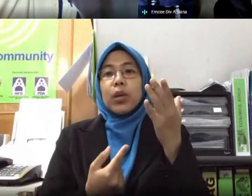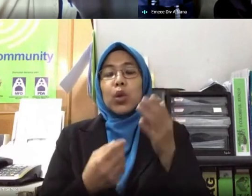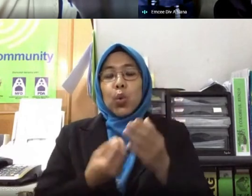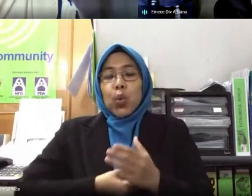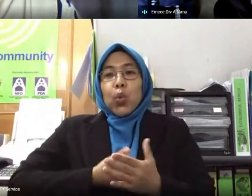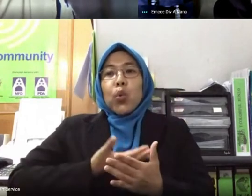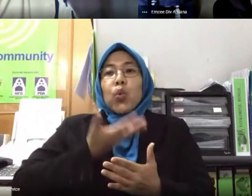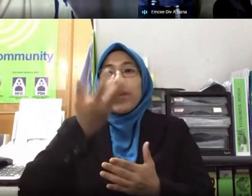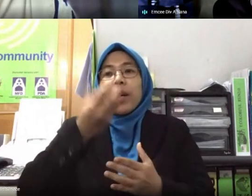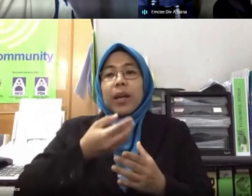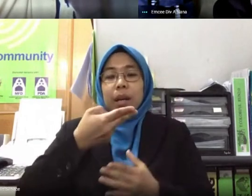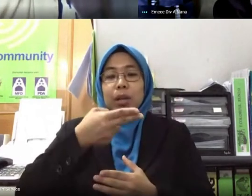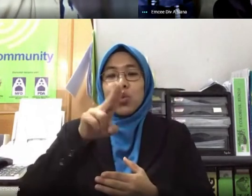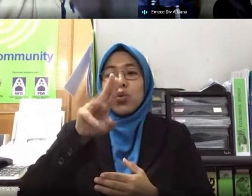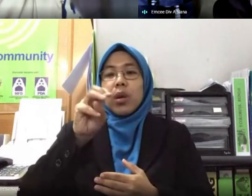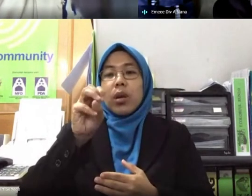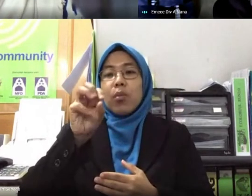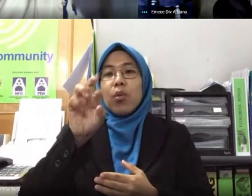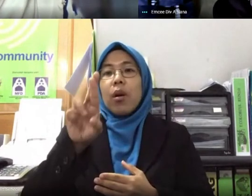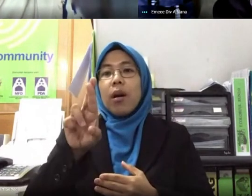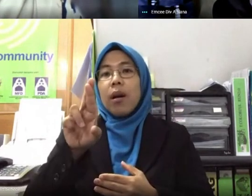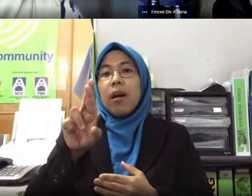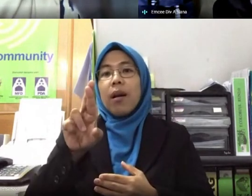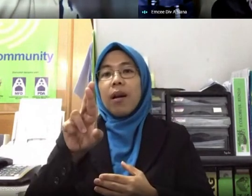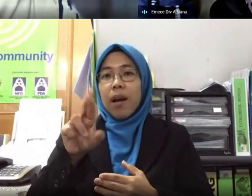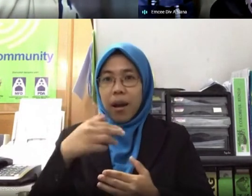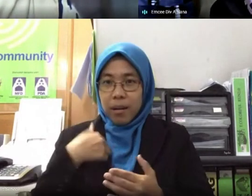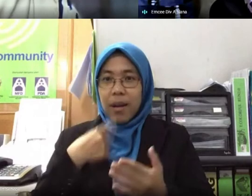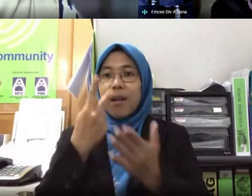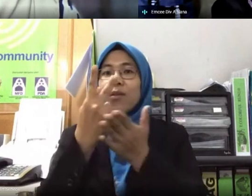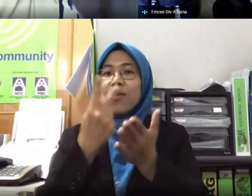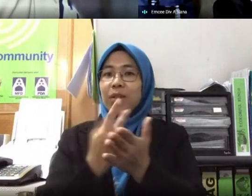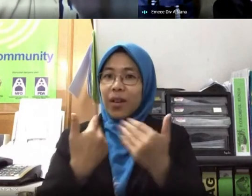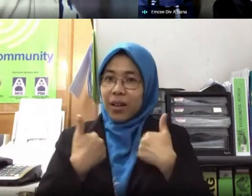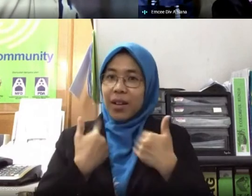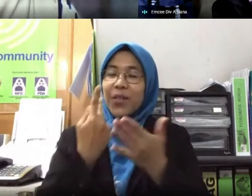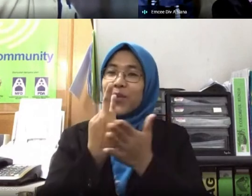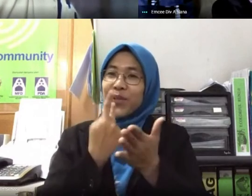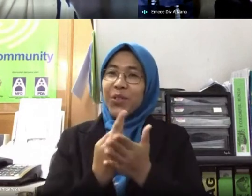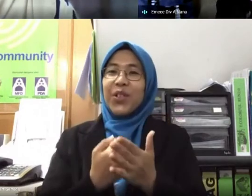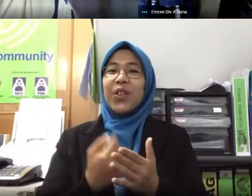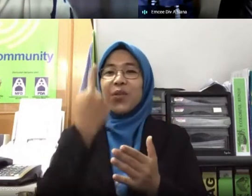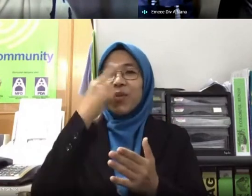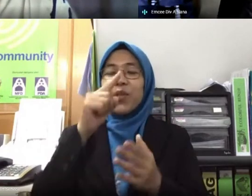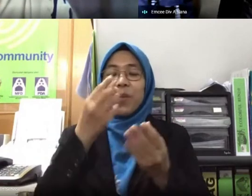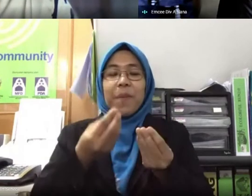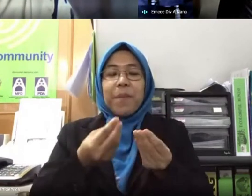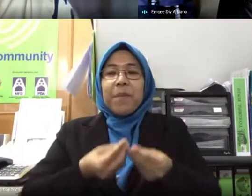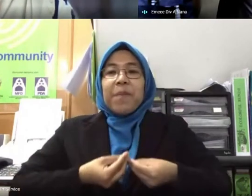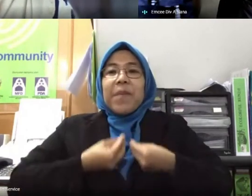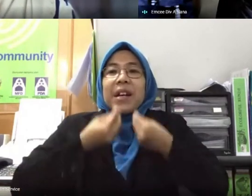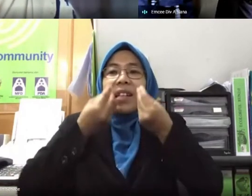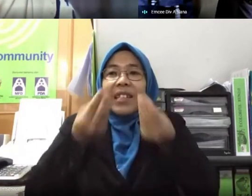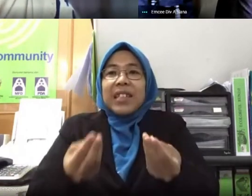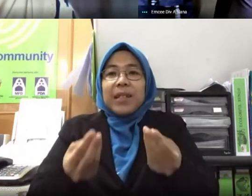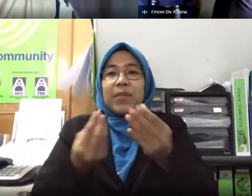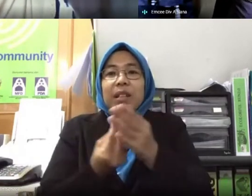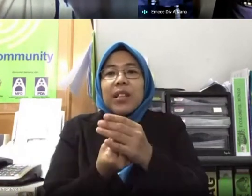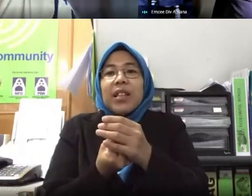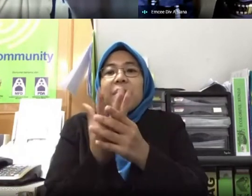humor skill ataupun ada kursus ya. Ada kursus ya untuk bagaimana untuk